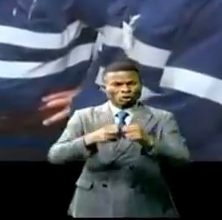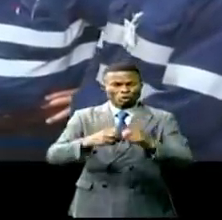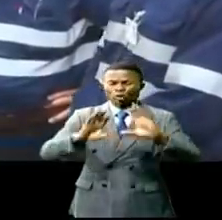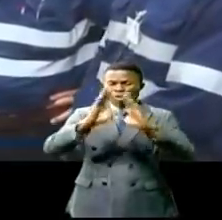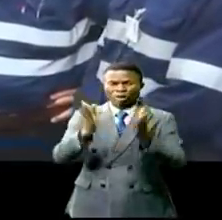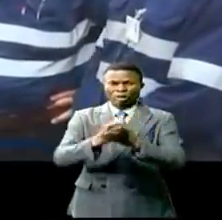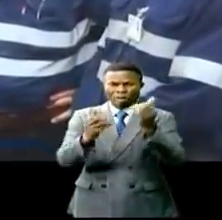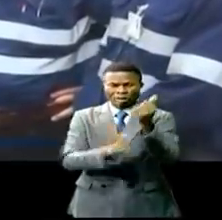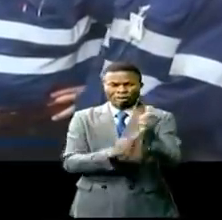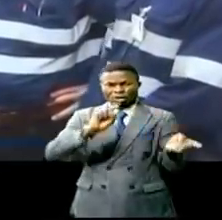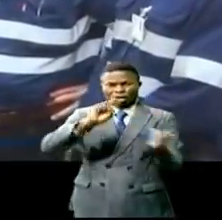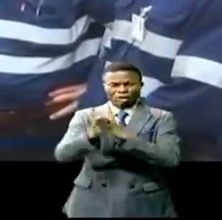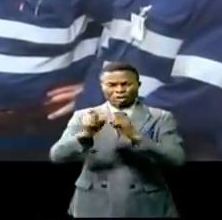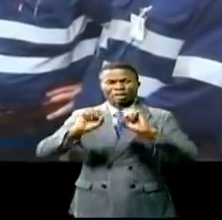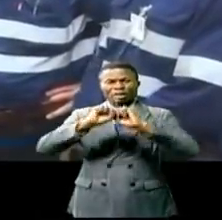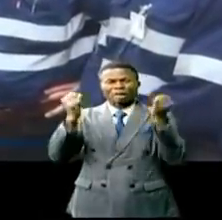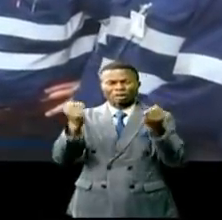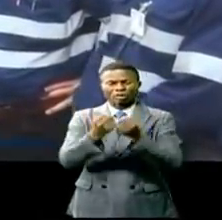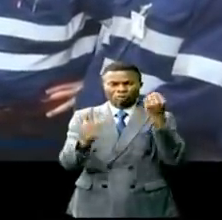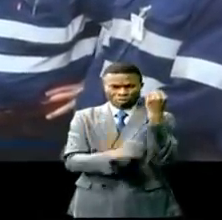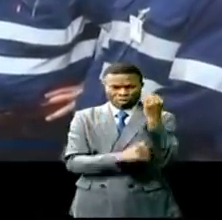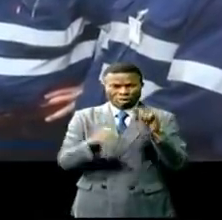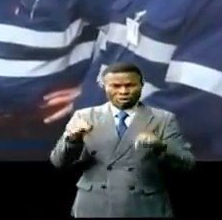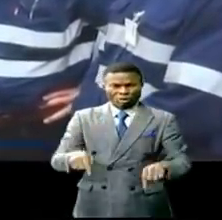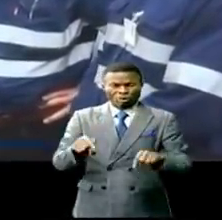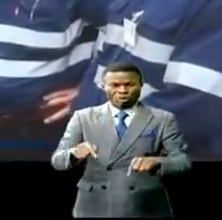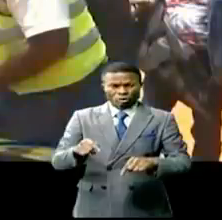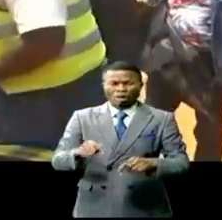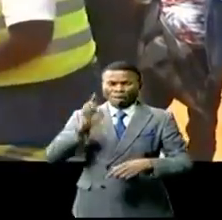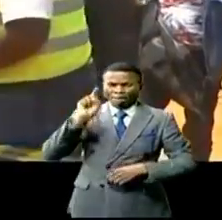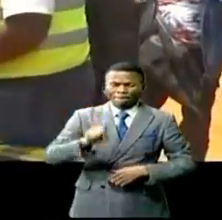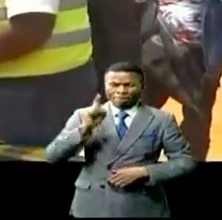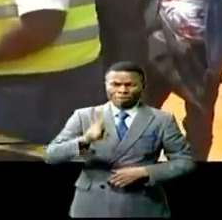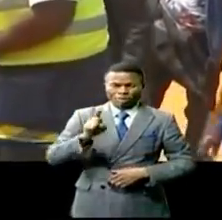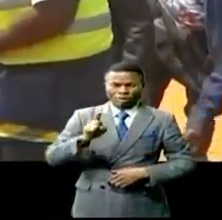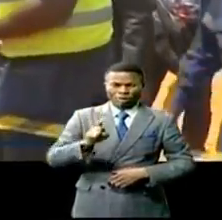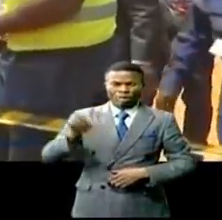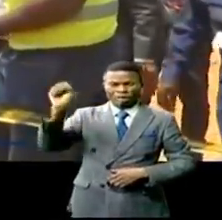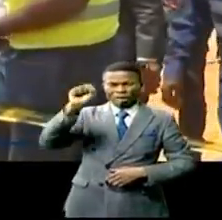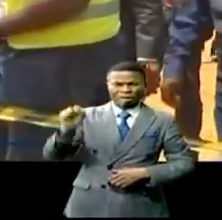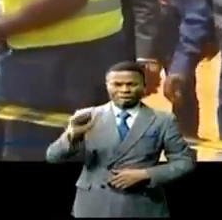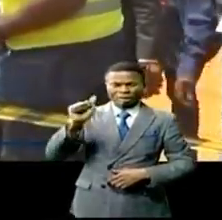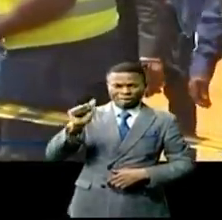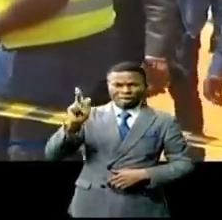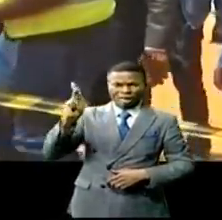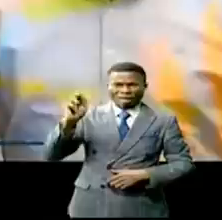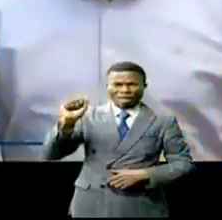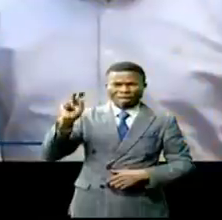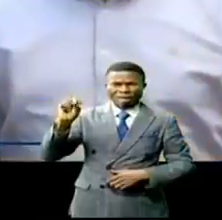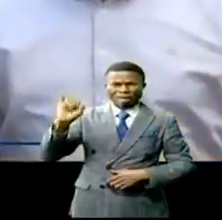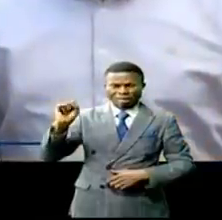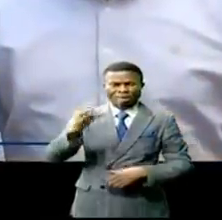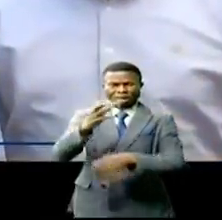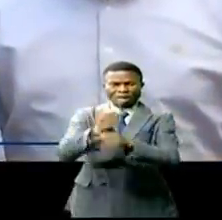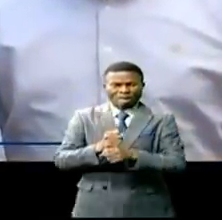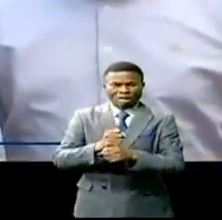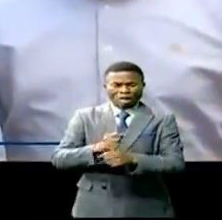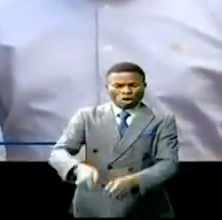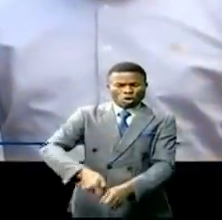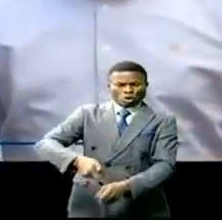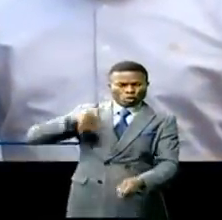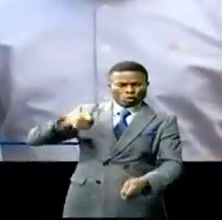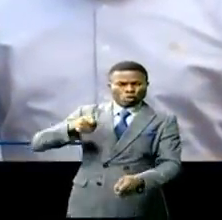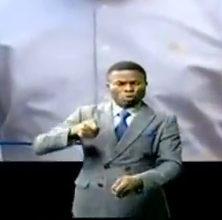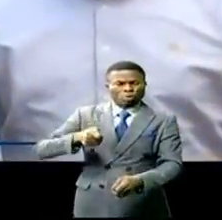d'améliorer lé social est en cause aujourd'hui et nous voudrions que sakania lots et cela c'est avec